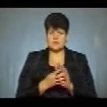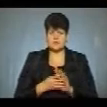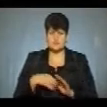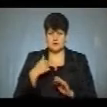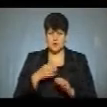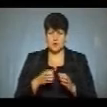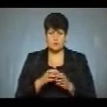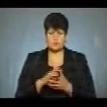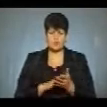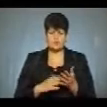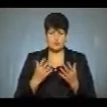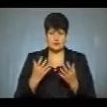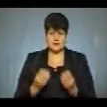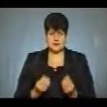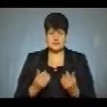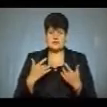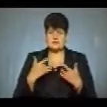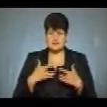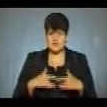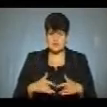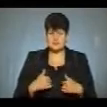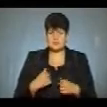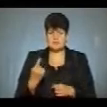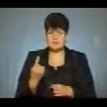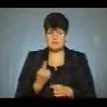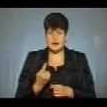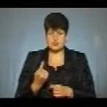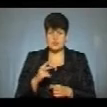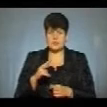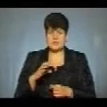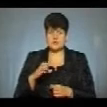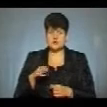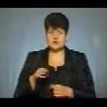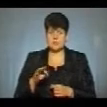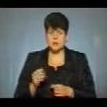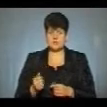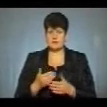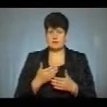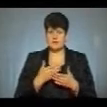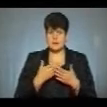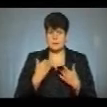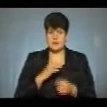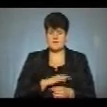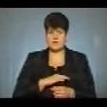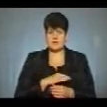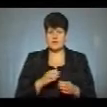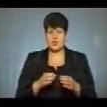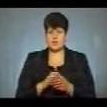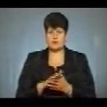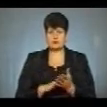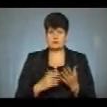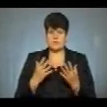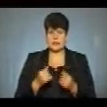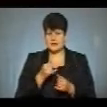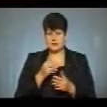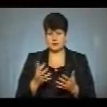на групі продовженого дня, звільняється, і ми з 1 листопада не маємо вихователя групи продовженого дня і не